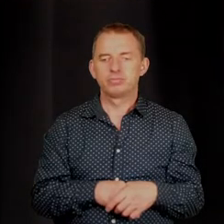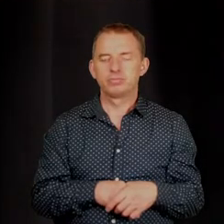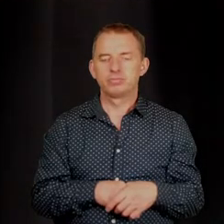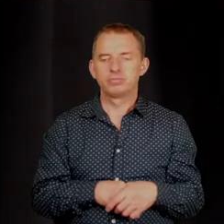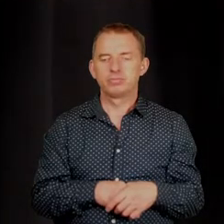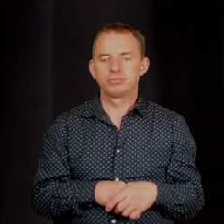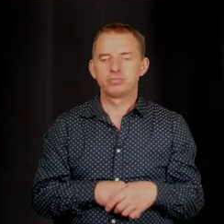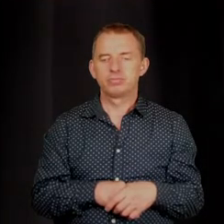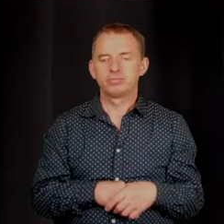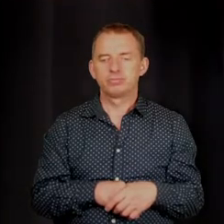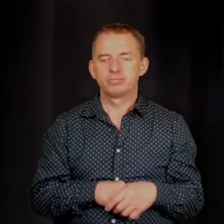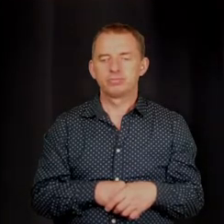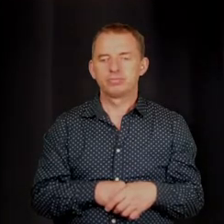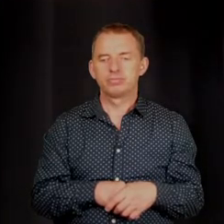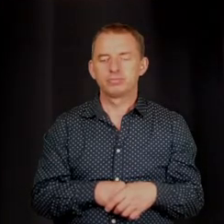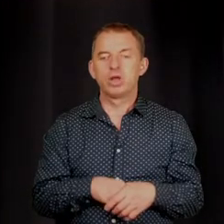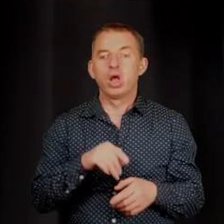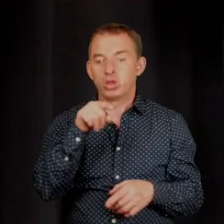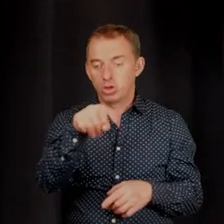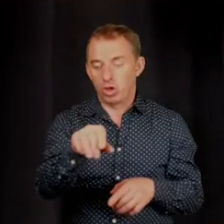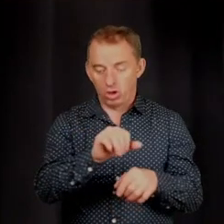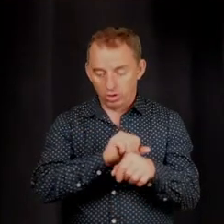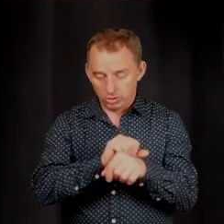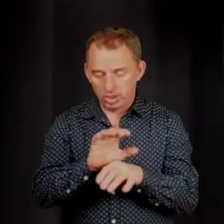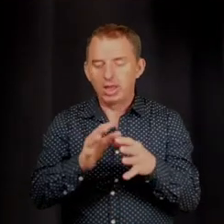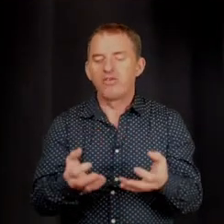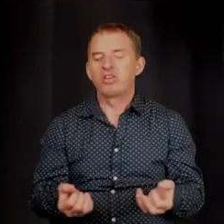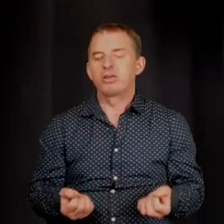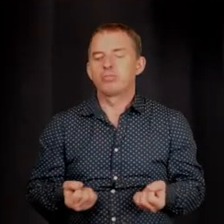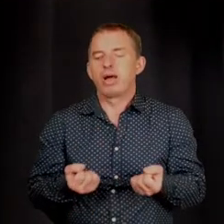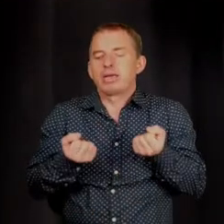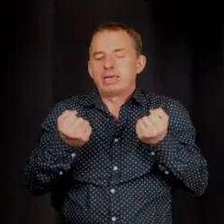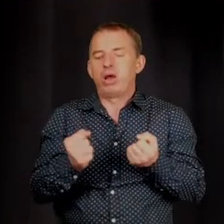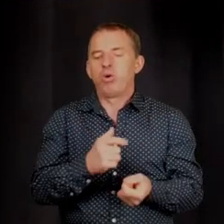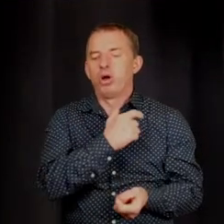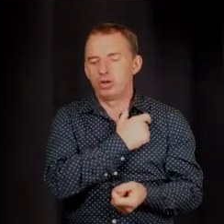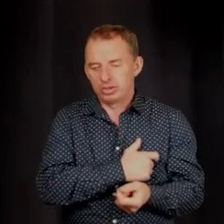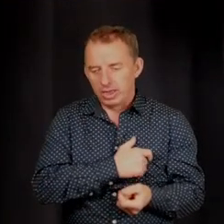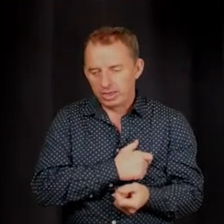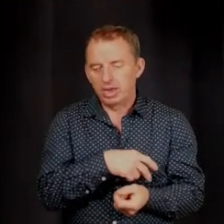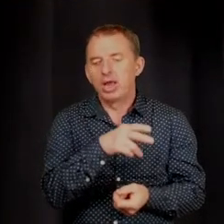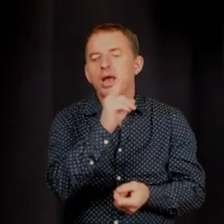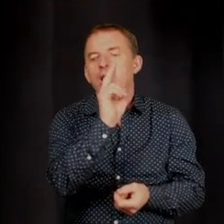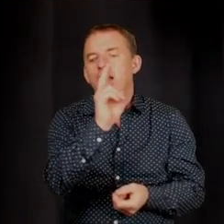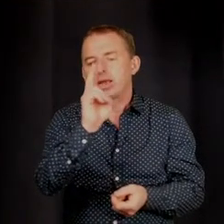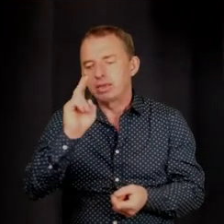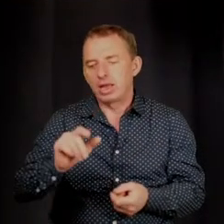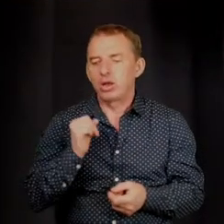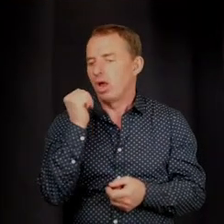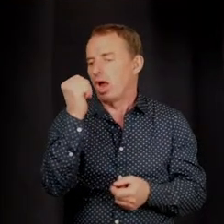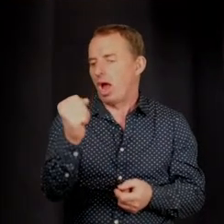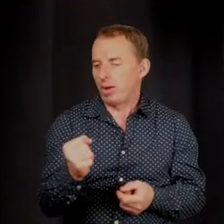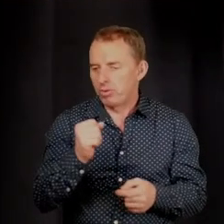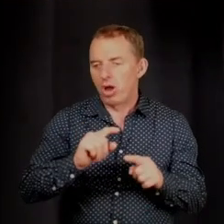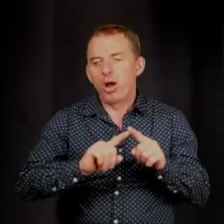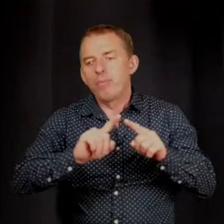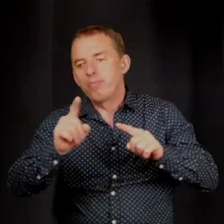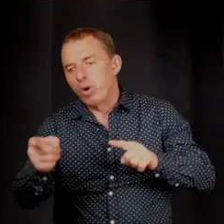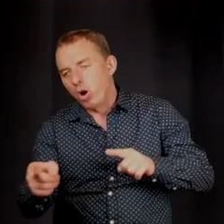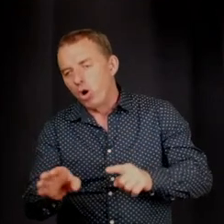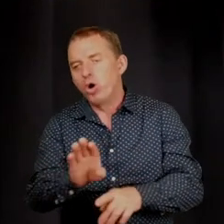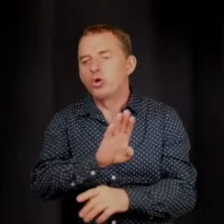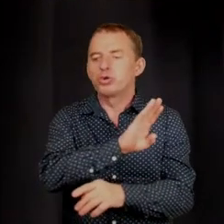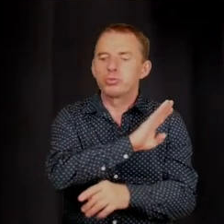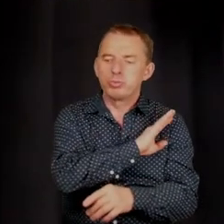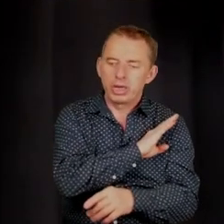disciples after Christ's death. To jest to, co wzmacniało serca każdego z apostołów po śmierci Pana Jezusa.